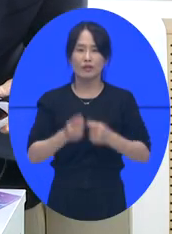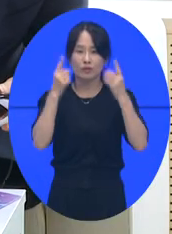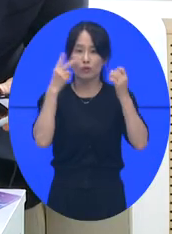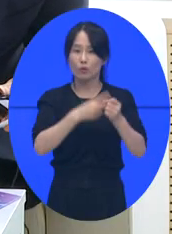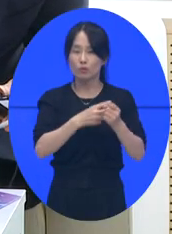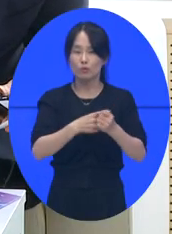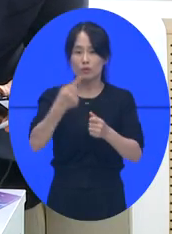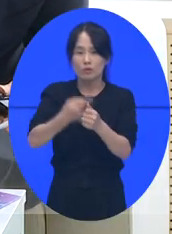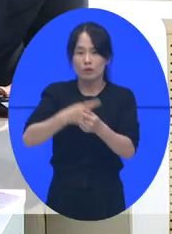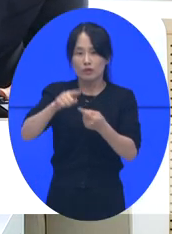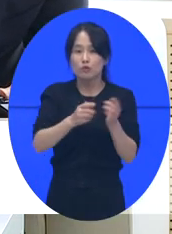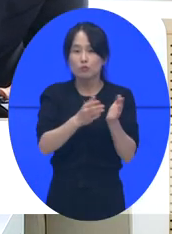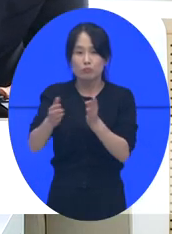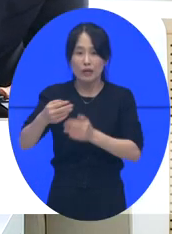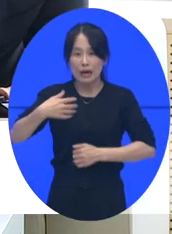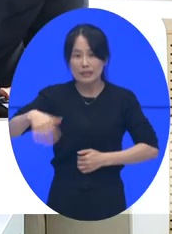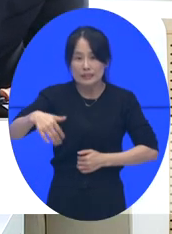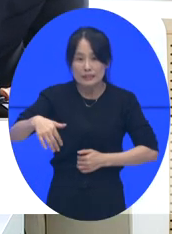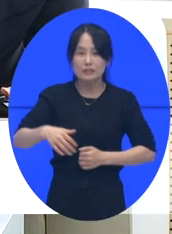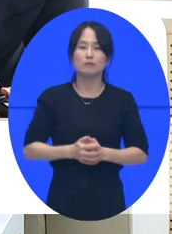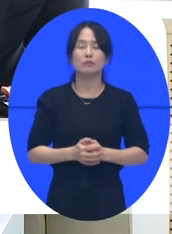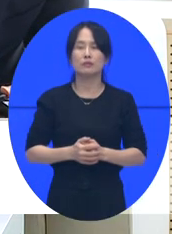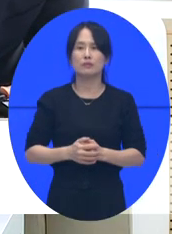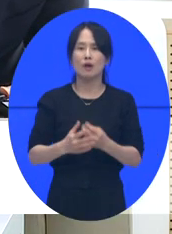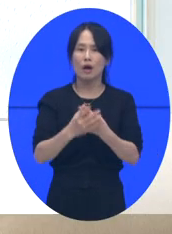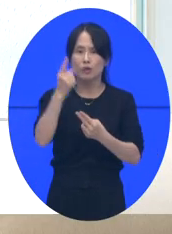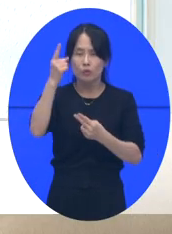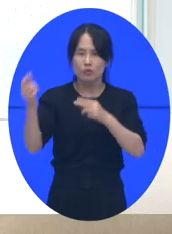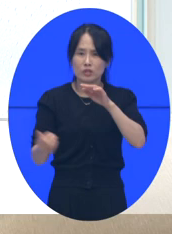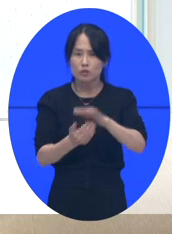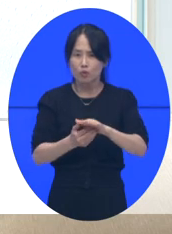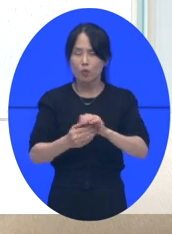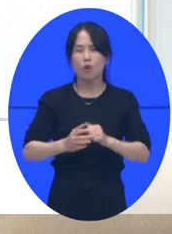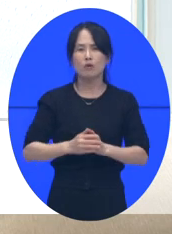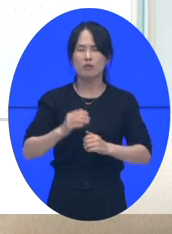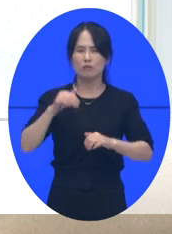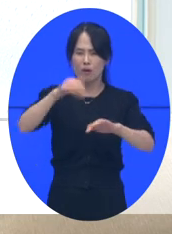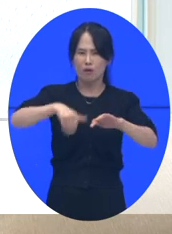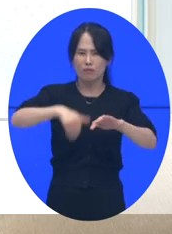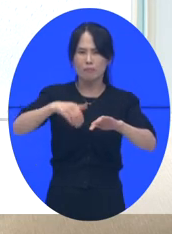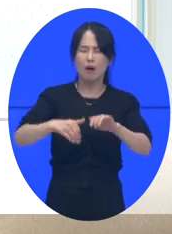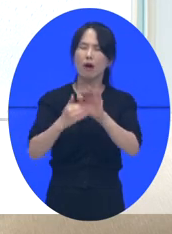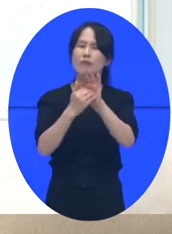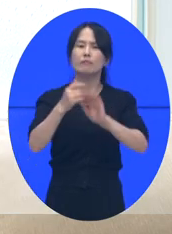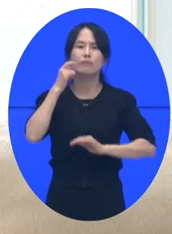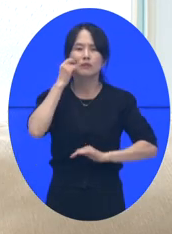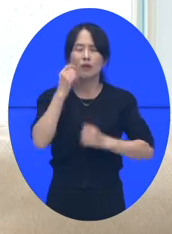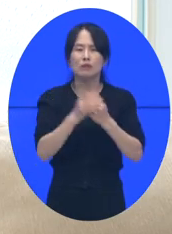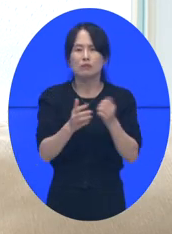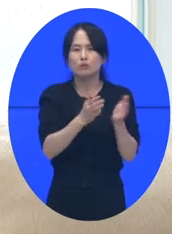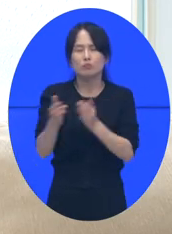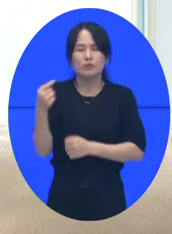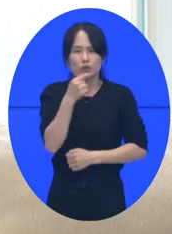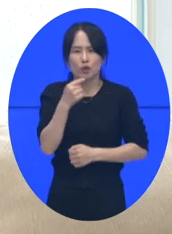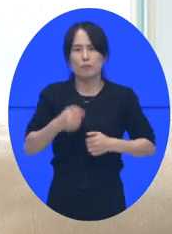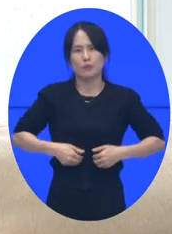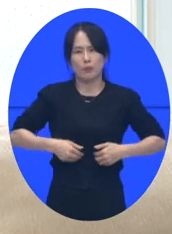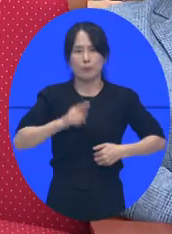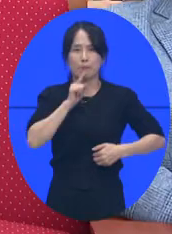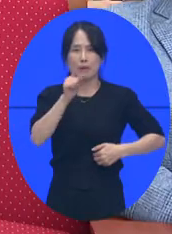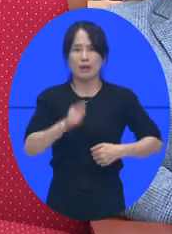교수는 생태에 대한 준비가 없는 상태라면 통일된다 하더라도 개발 광풍을 막아낼 수 없다며 준비를 꼼꼼히 해야 한다고